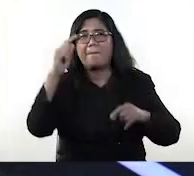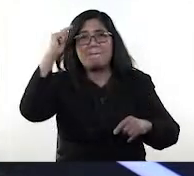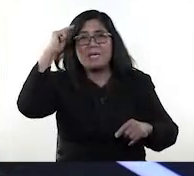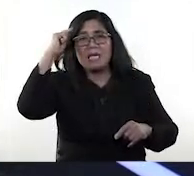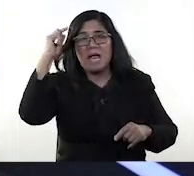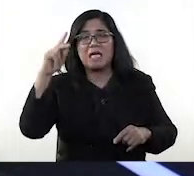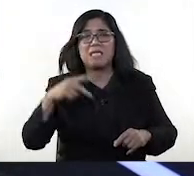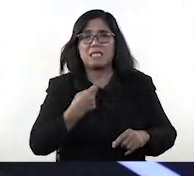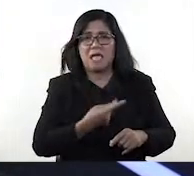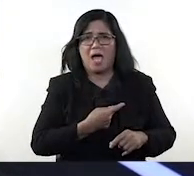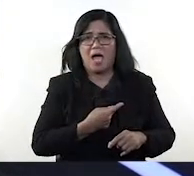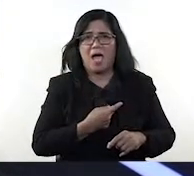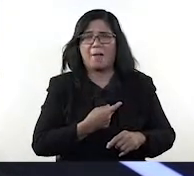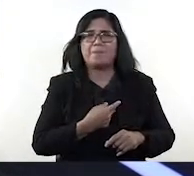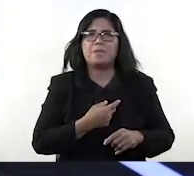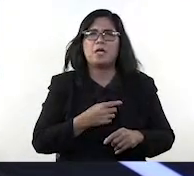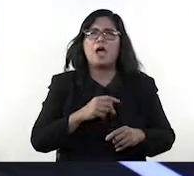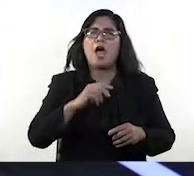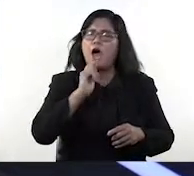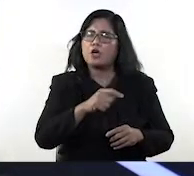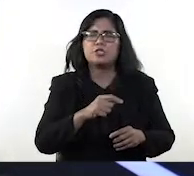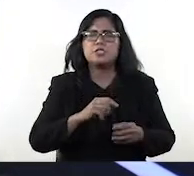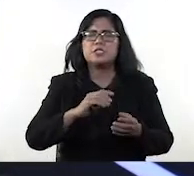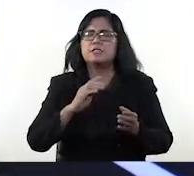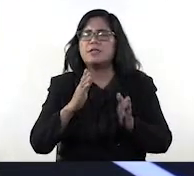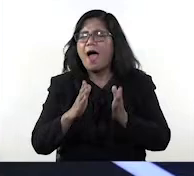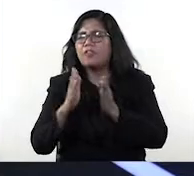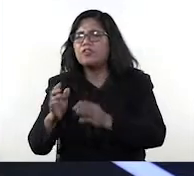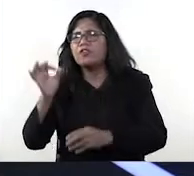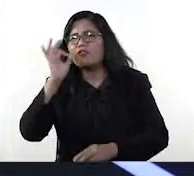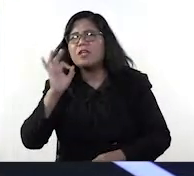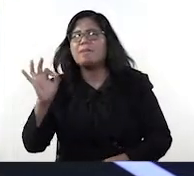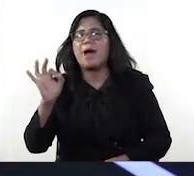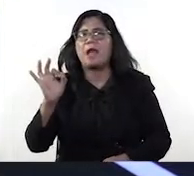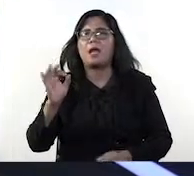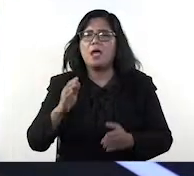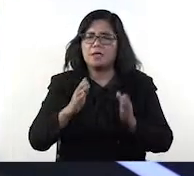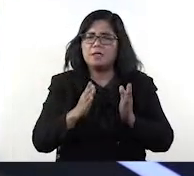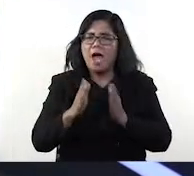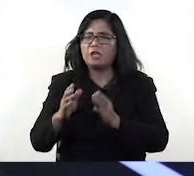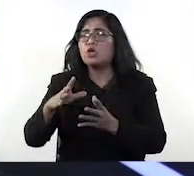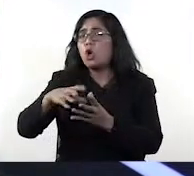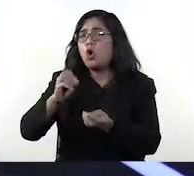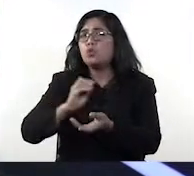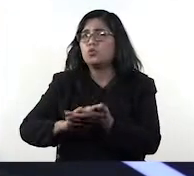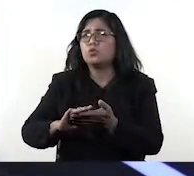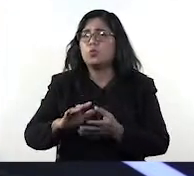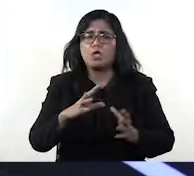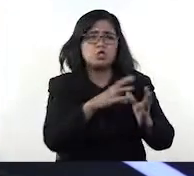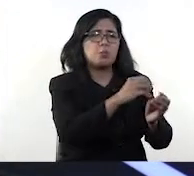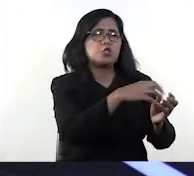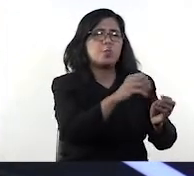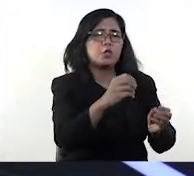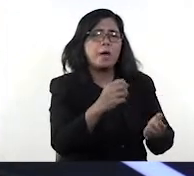Hai tapi saya mau diatur diatur oleh apa diatur refirman bukan Firman yang saya cowok-cowok saya cari-cari untuk membenarkan semua pandangan